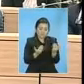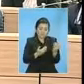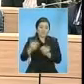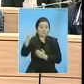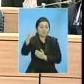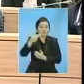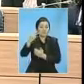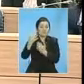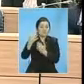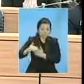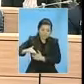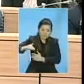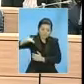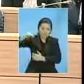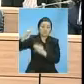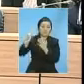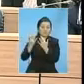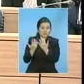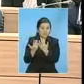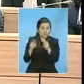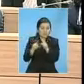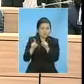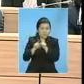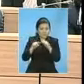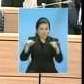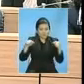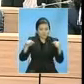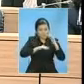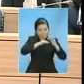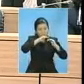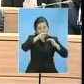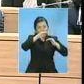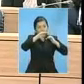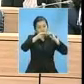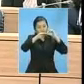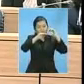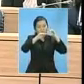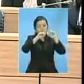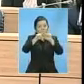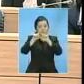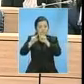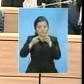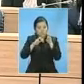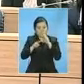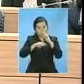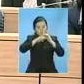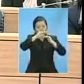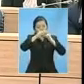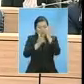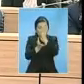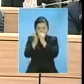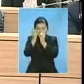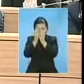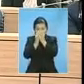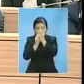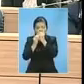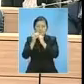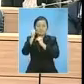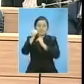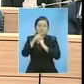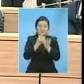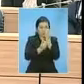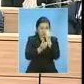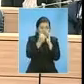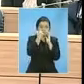ำลังรอเราอยู่ที่เราจะนำพาและเปิดพื้นที่ให้พวกเขาสามารถพัฒนาเรียนรู้ได้ทั้งผิด